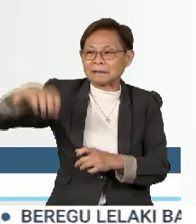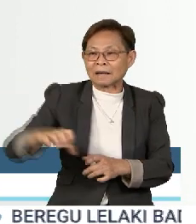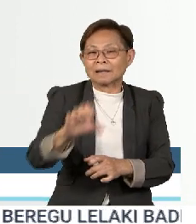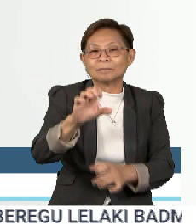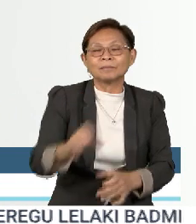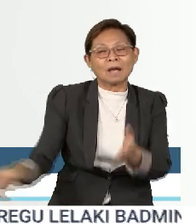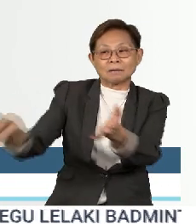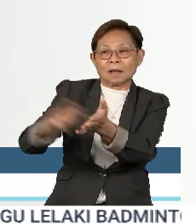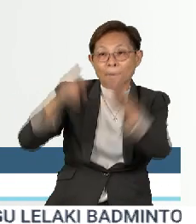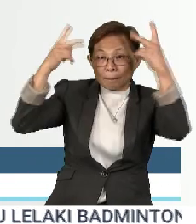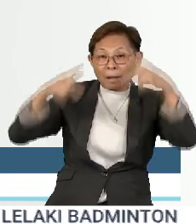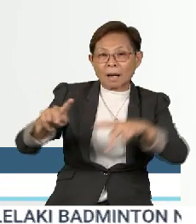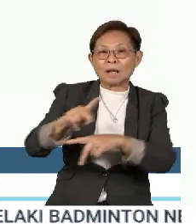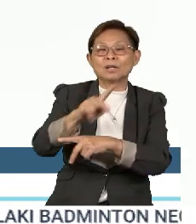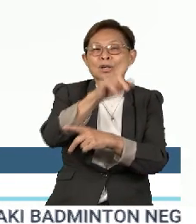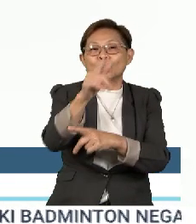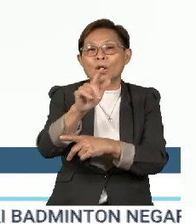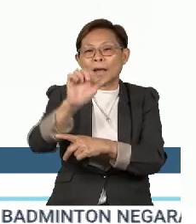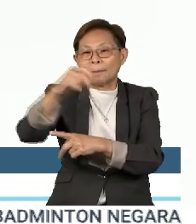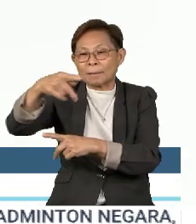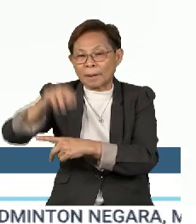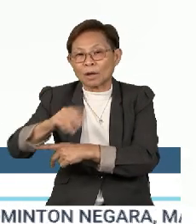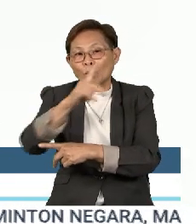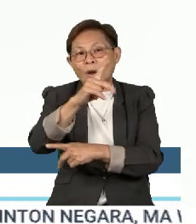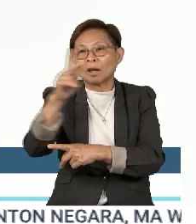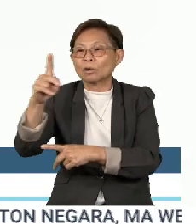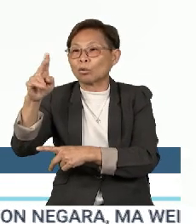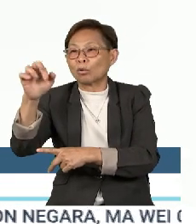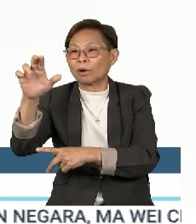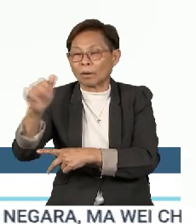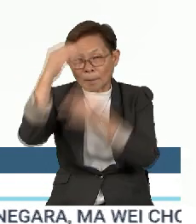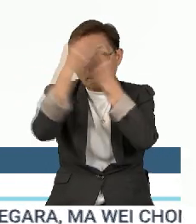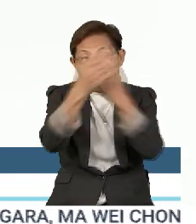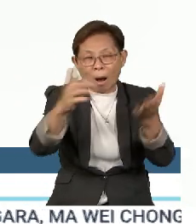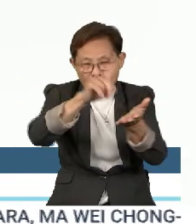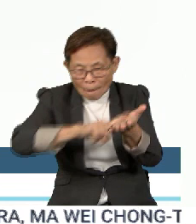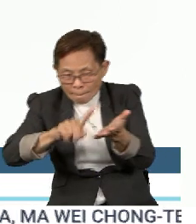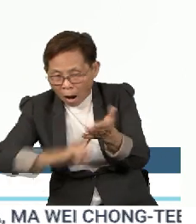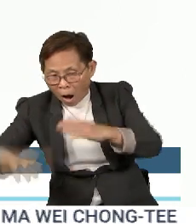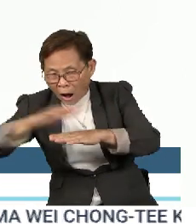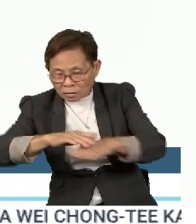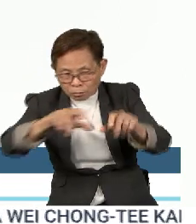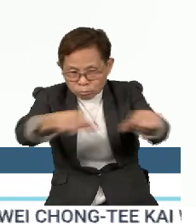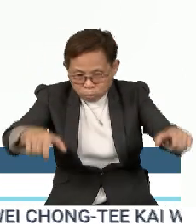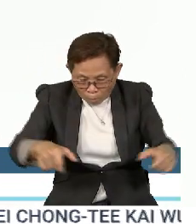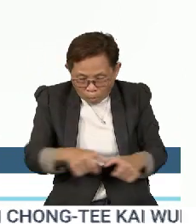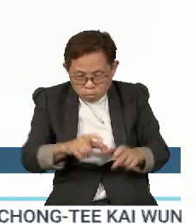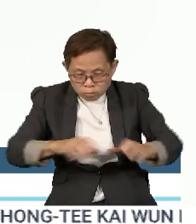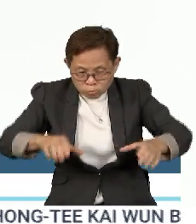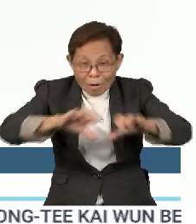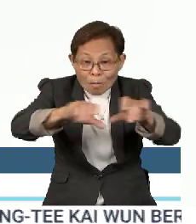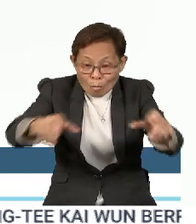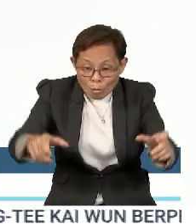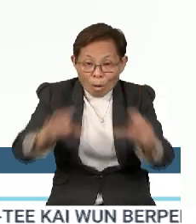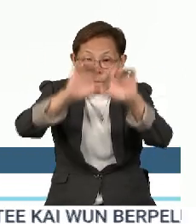kenyataan pengarahan Azman Hamid memamkan pemeriksaan lanjut ke atas pelampung itu menemukan sebanyak